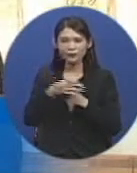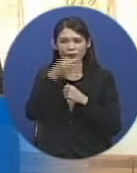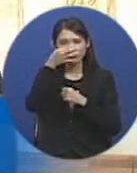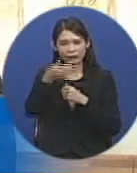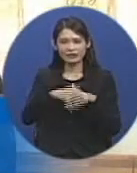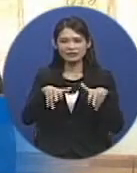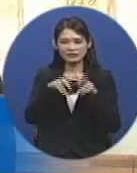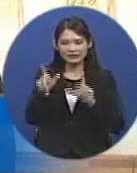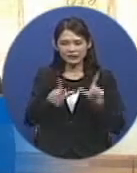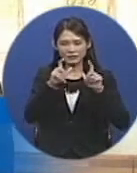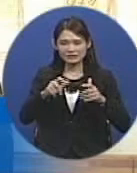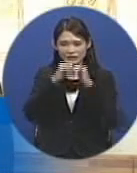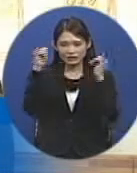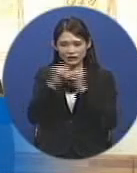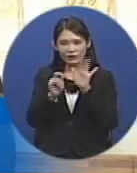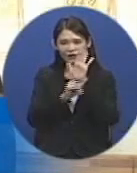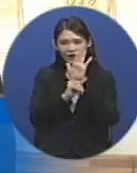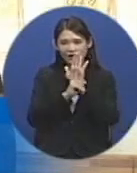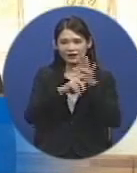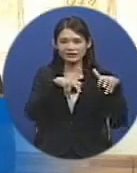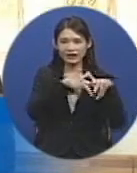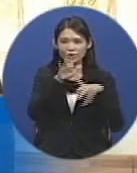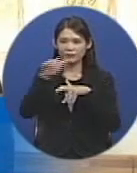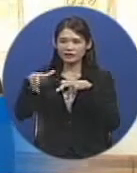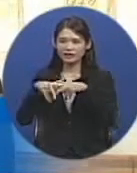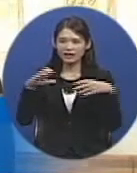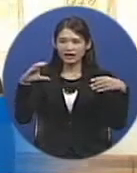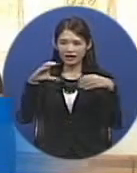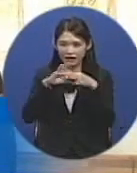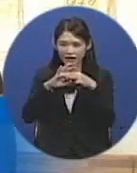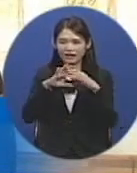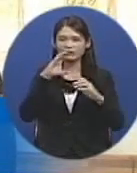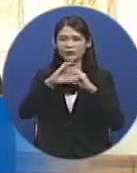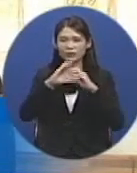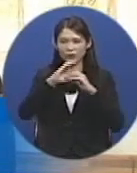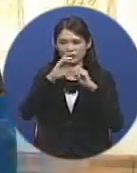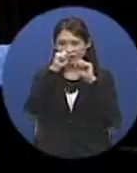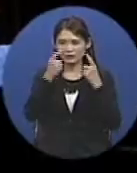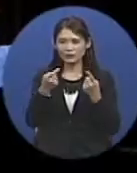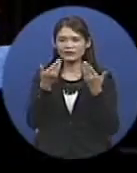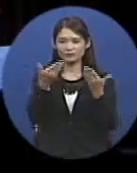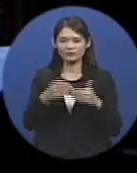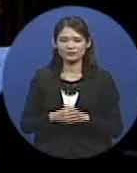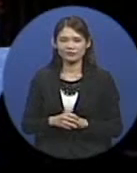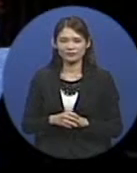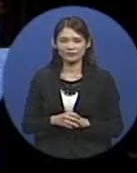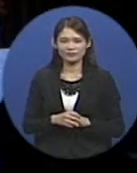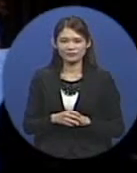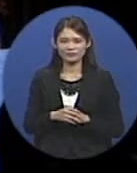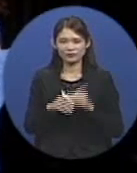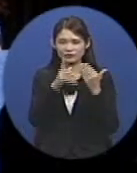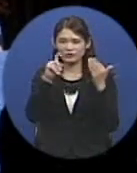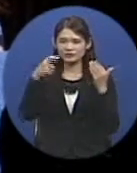지역사회에 알림으로써 장애인과 비장애인 소통하는 그런 기회를 만들고 싶어서 이 연극제를 개최하게 되었습니다.